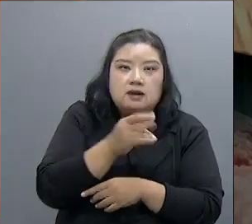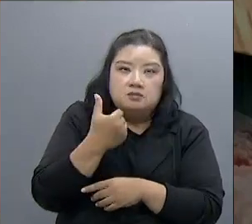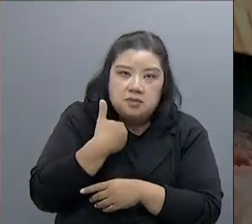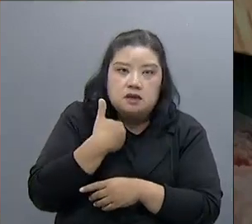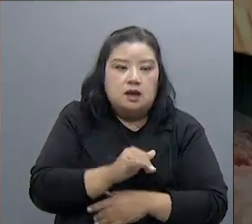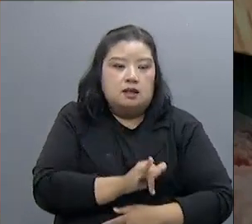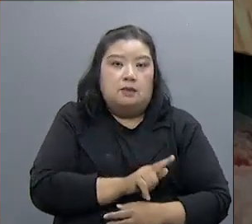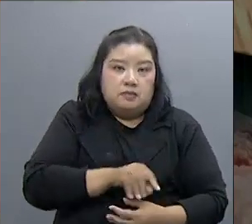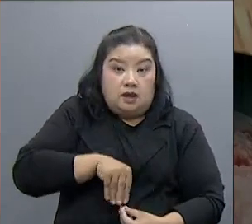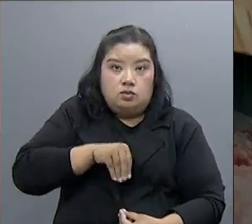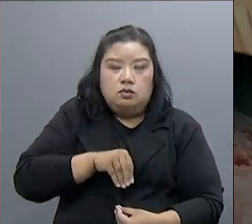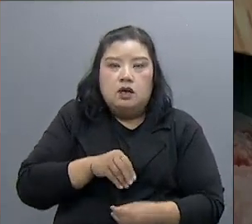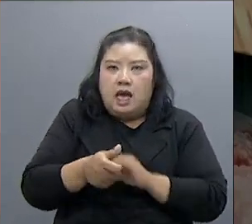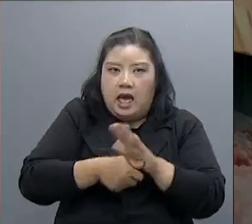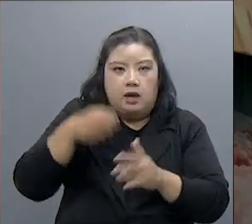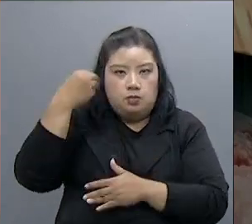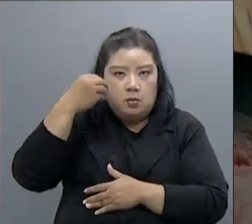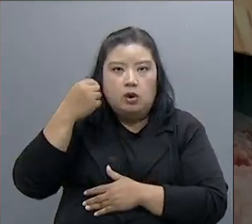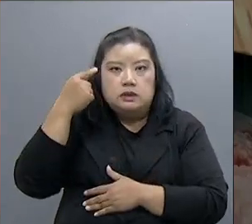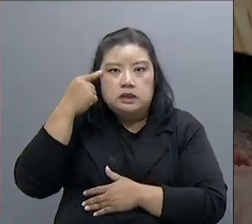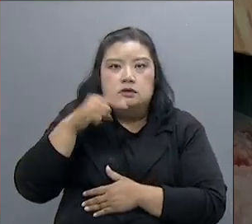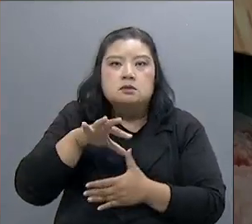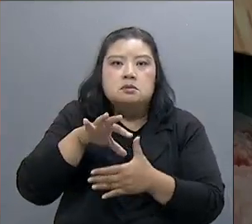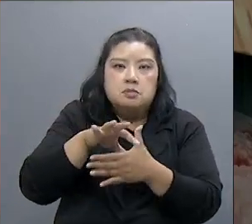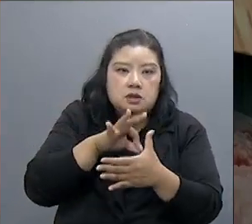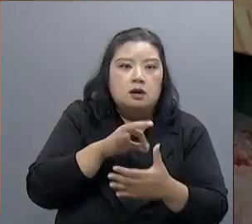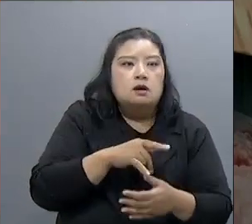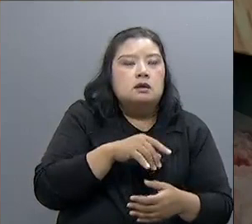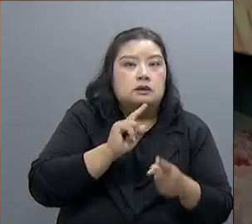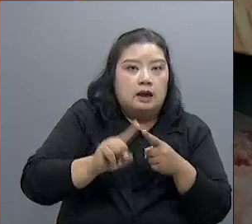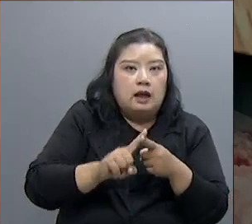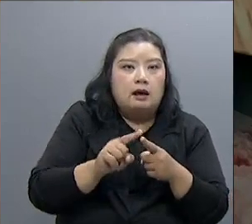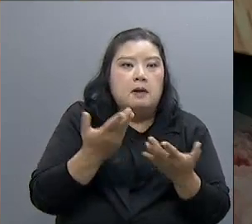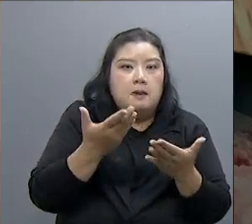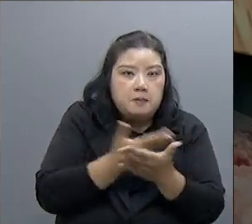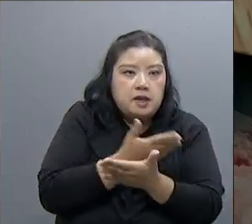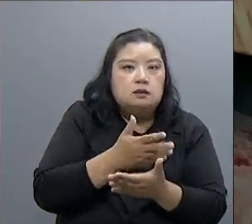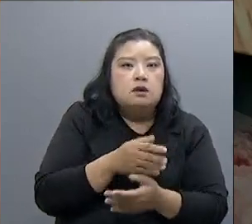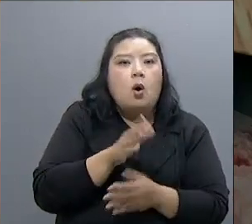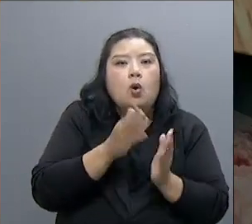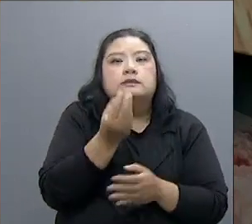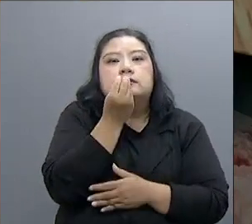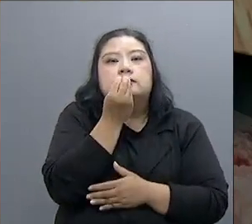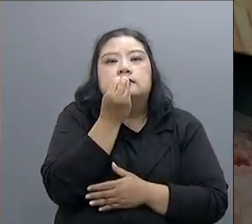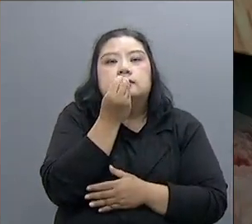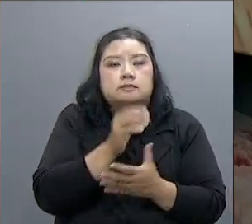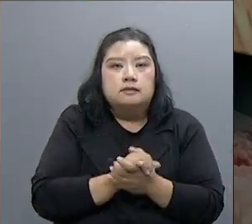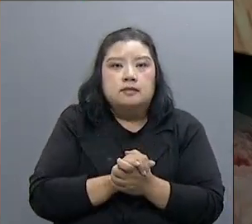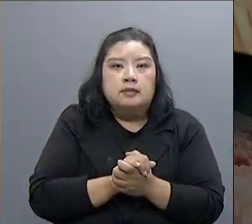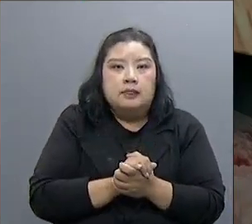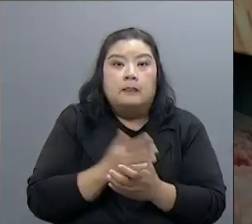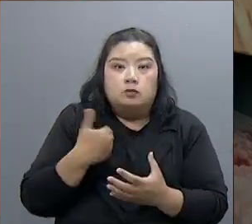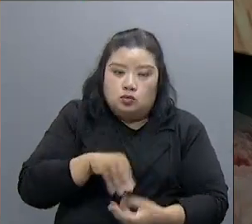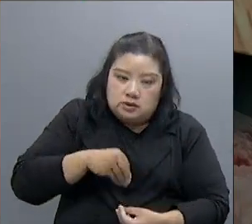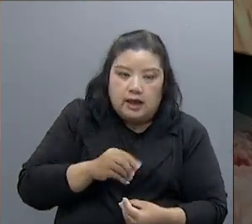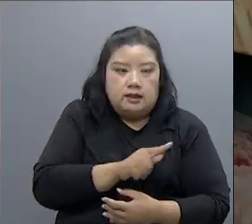เราก็มาเปลี่ยนแปลงให้เป็นผู้เอามาให้เป็นคนบริโภคแทนอย่างพวกเครื่องในเนี่ยจริงๆก็บ้านเราก็ไม่ได้อนุญาตให้เอาเข้าม